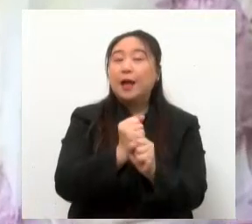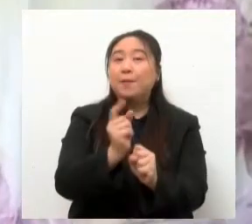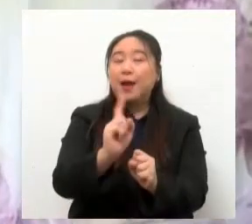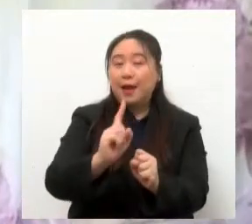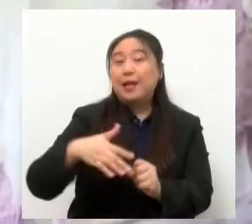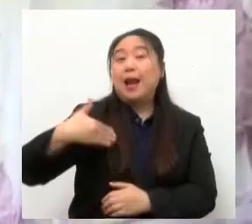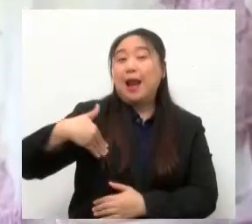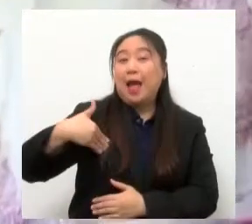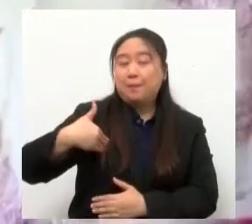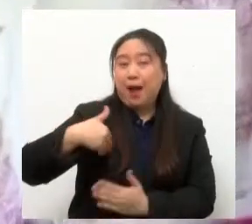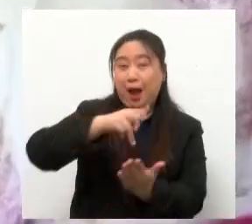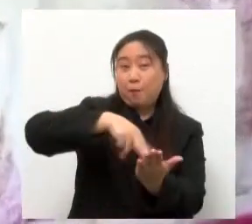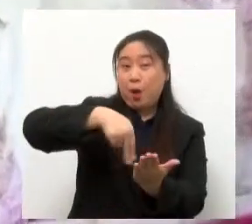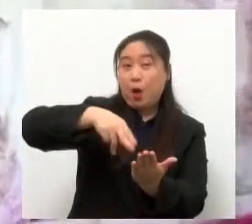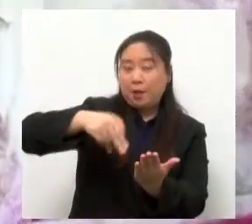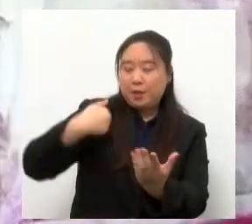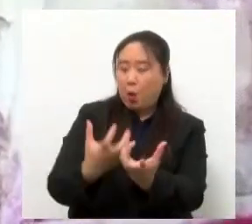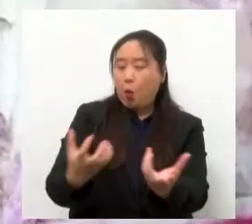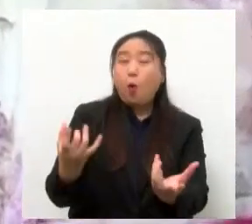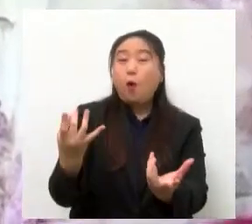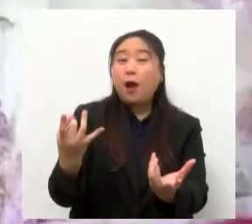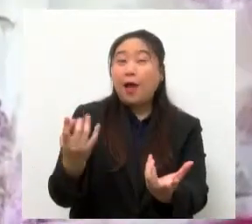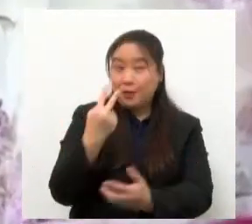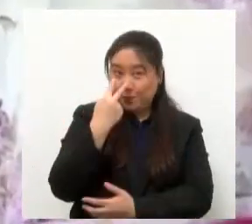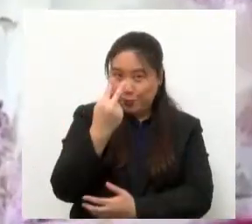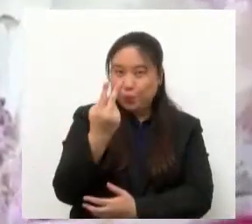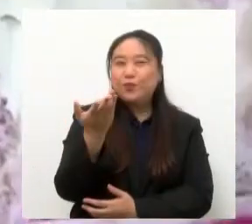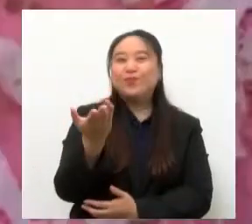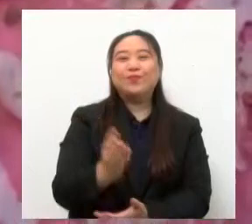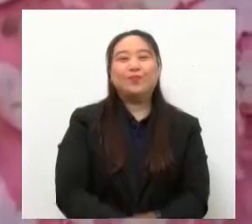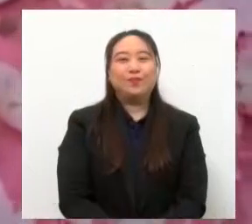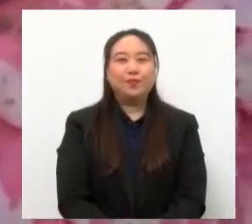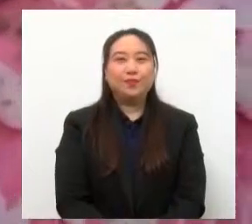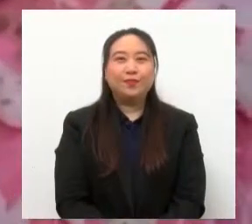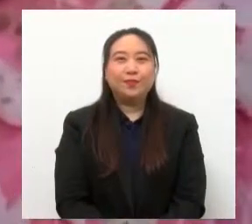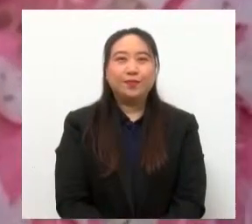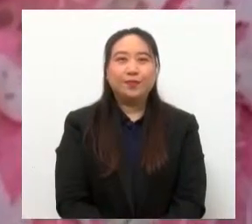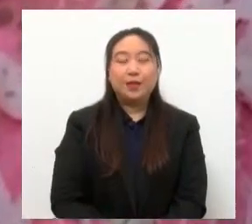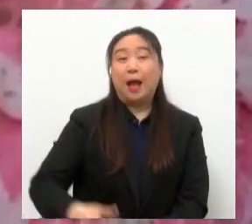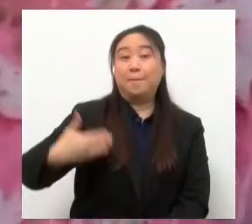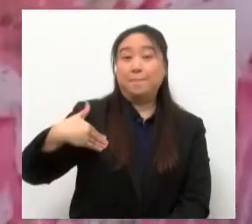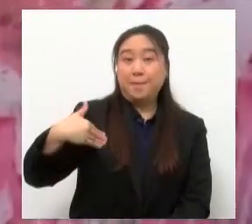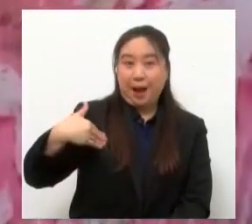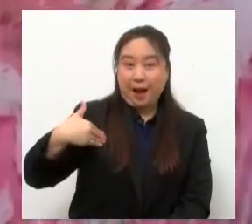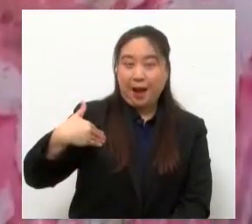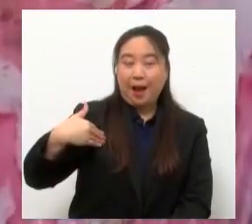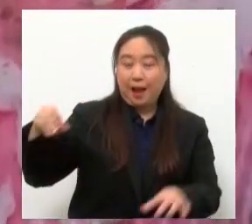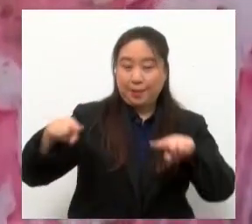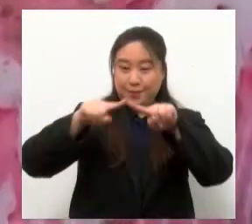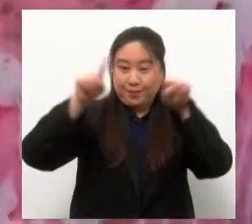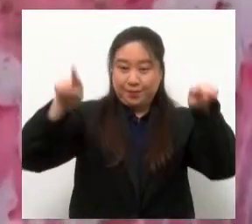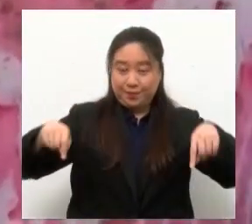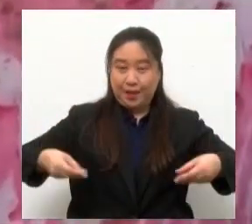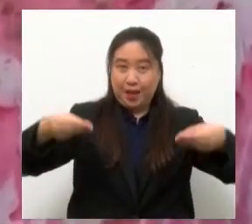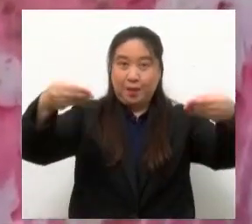คะมีวัสดุอะไรบ้างอุปกรณ์อะไรบ้างเราก็ไปดูกันเลยค่ะ ผ้าที่ใช้สร้างชิ้นงานต้องเป็นผ้า